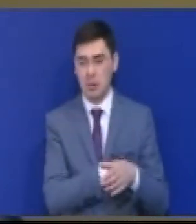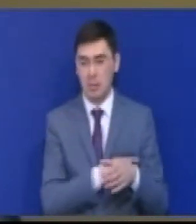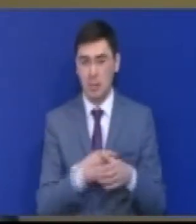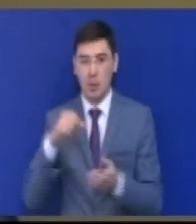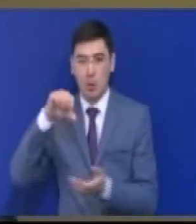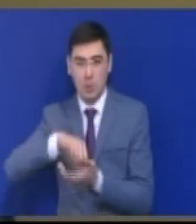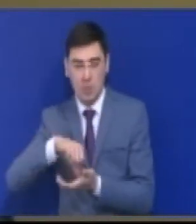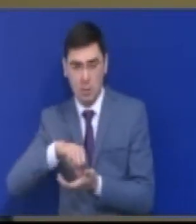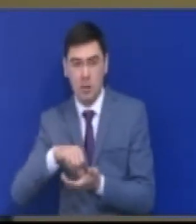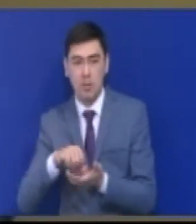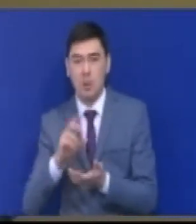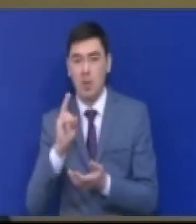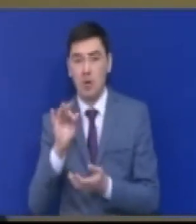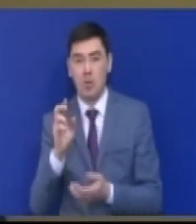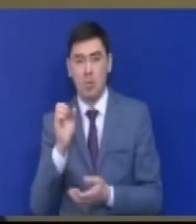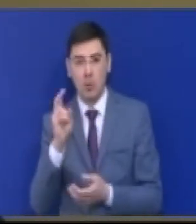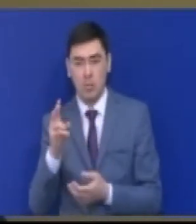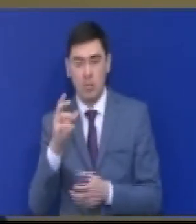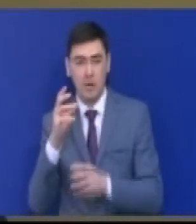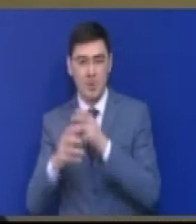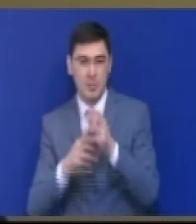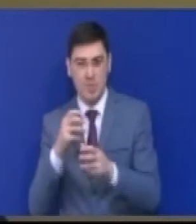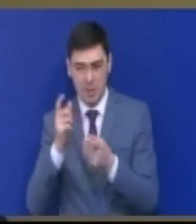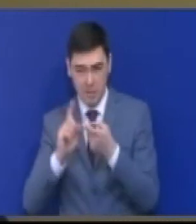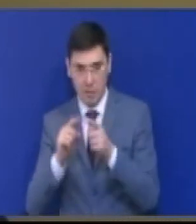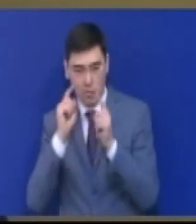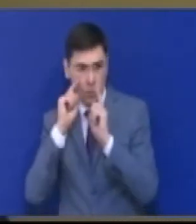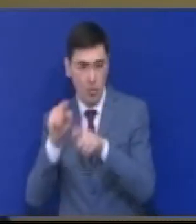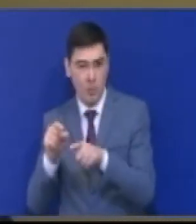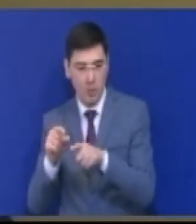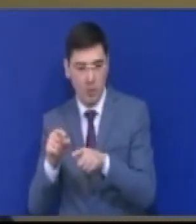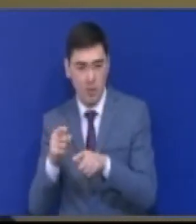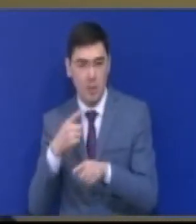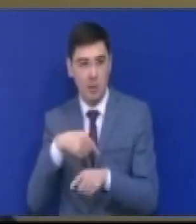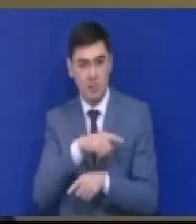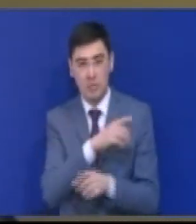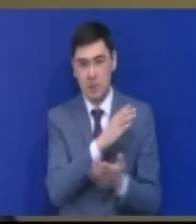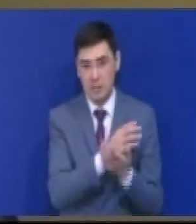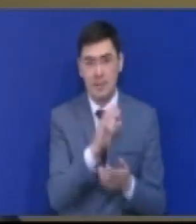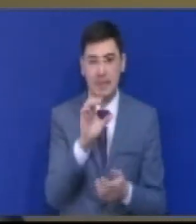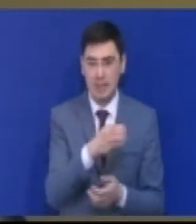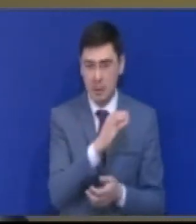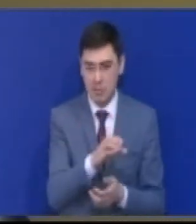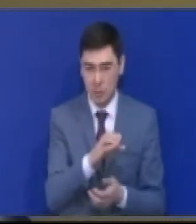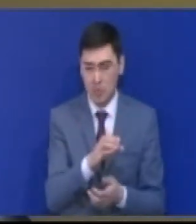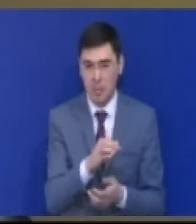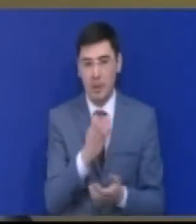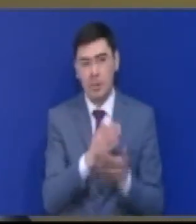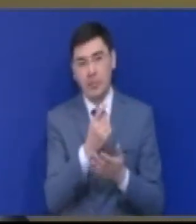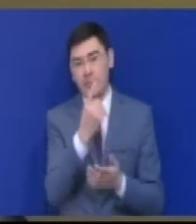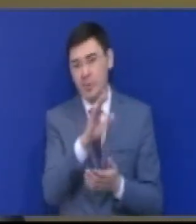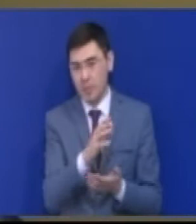участвуют на чемпионат мира, на Кубок мира, на чемпионат Европы. У них очень много серебряных призеров. И есть первые